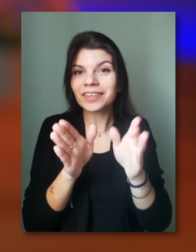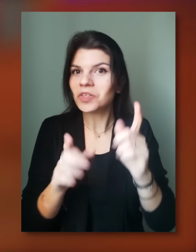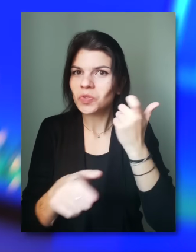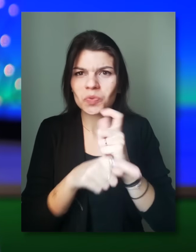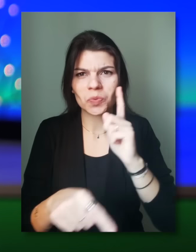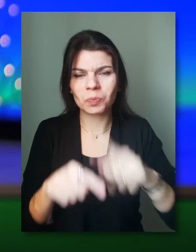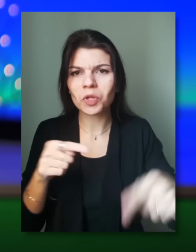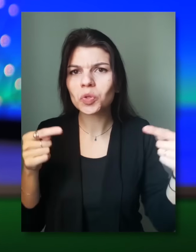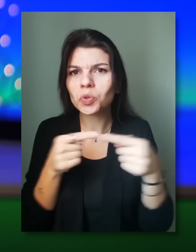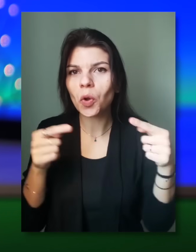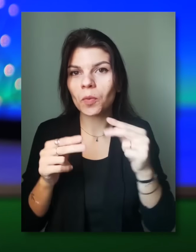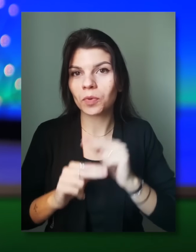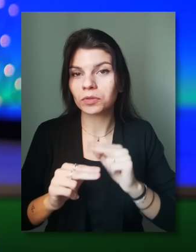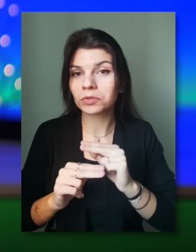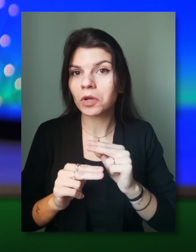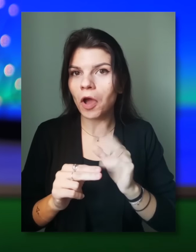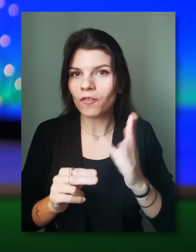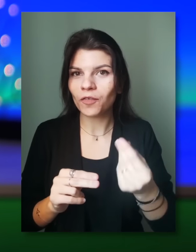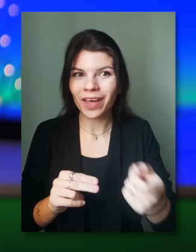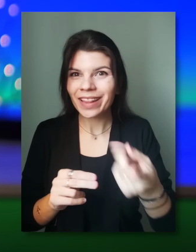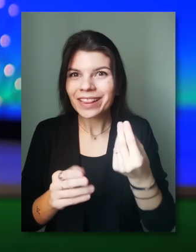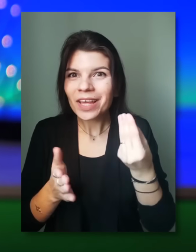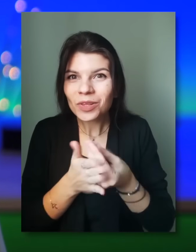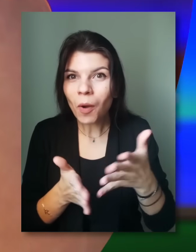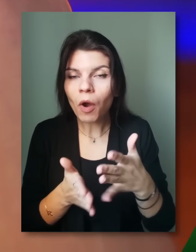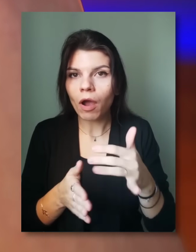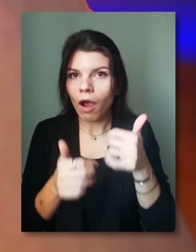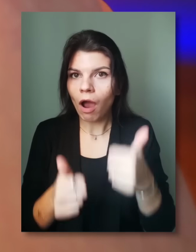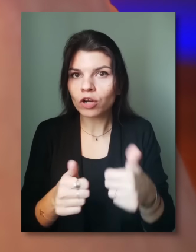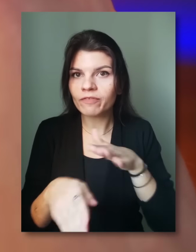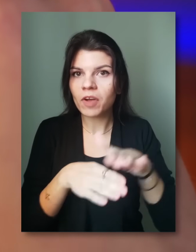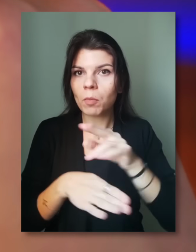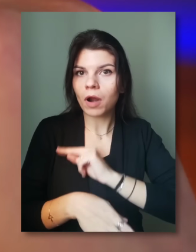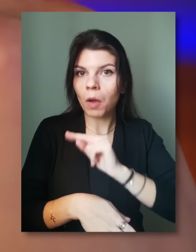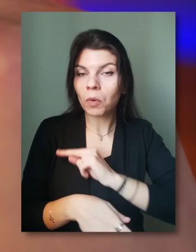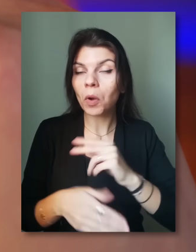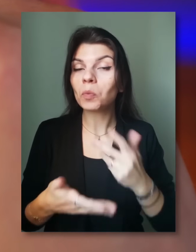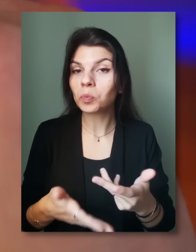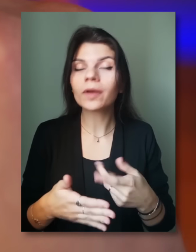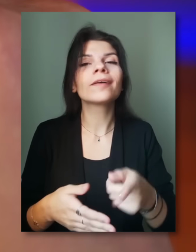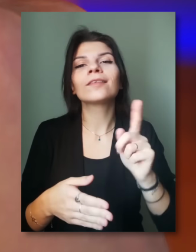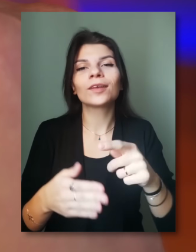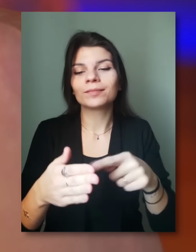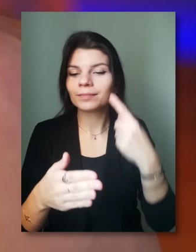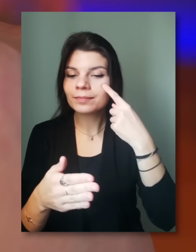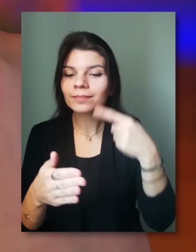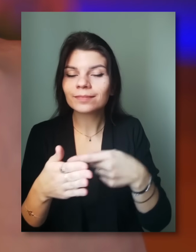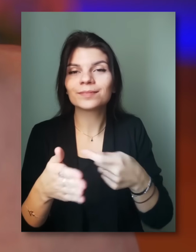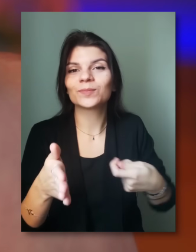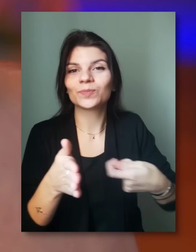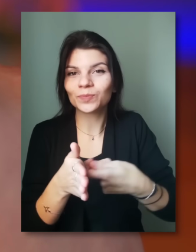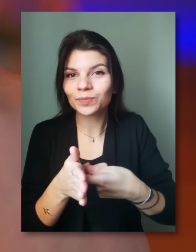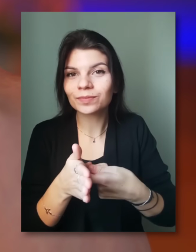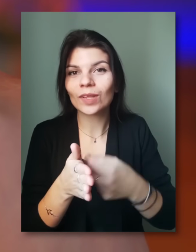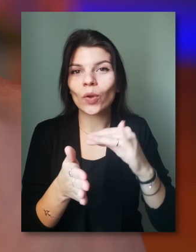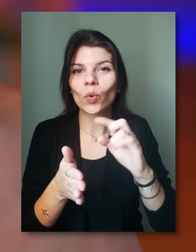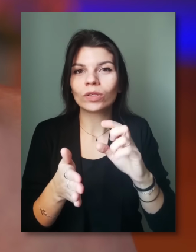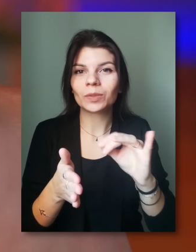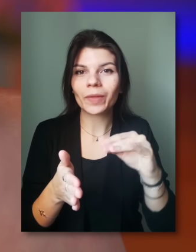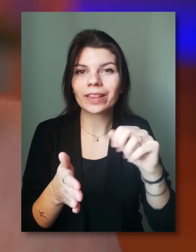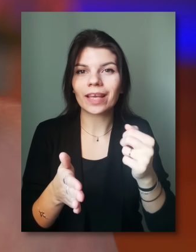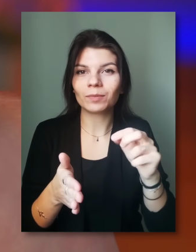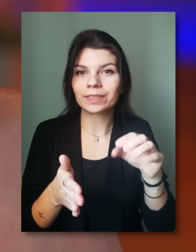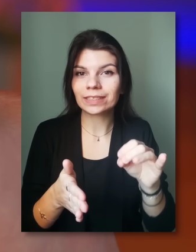Такогонеочікуєшвід доступногосмартфона.Крімтого,на корпусієпортUSBType-C, поруч